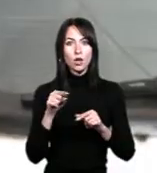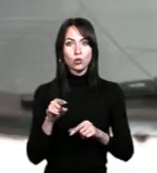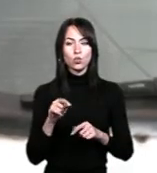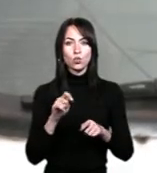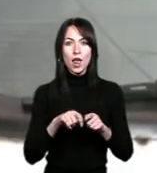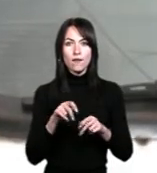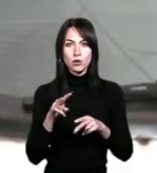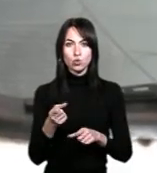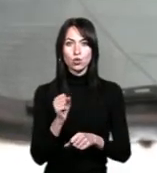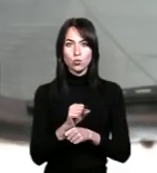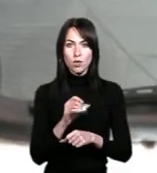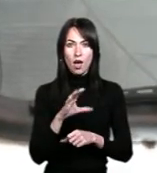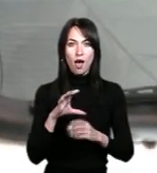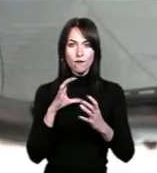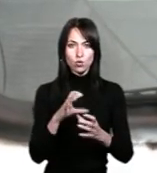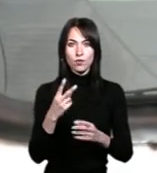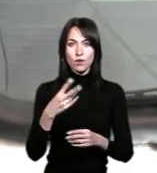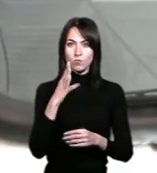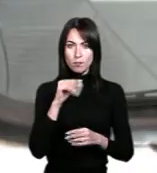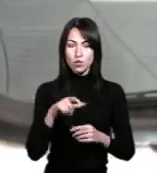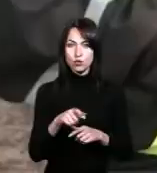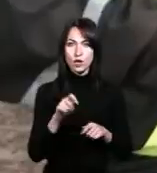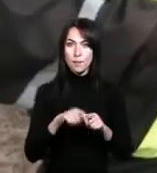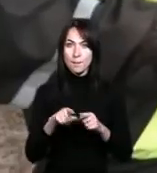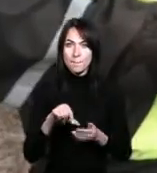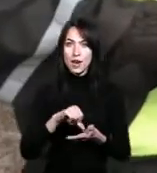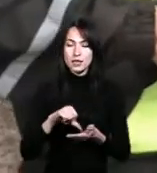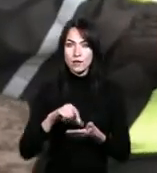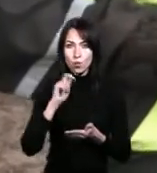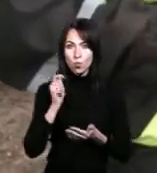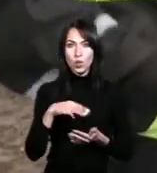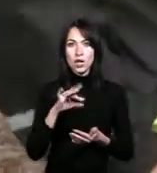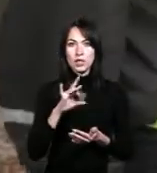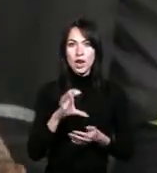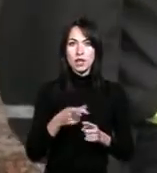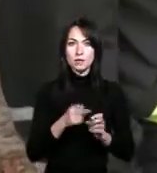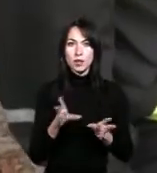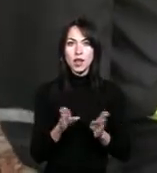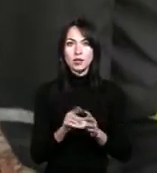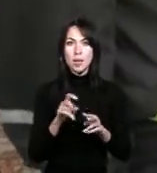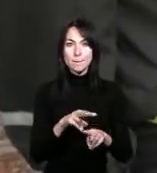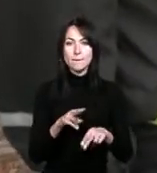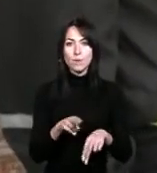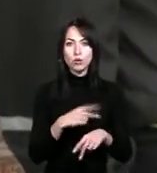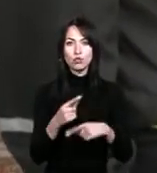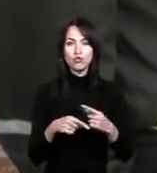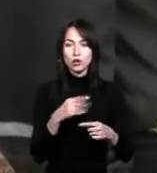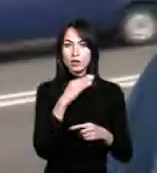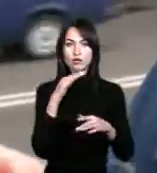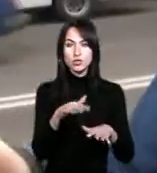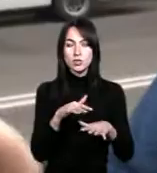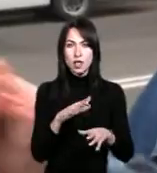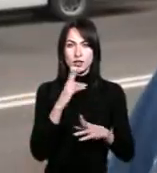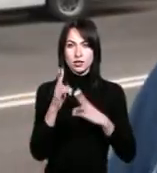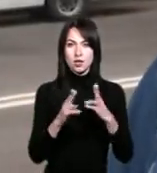автобус 24-го маршруту. Перевізника перевіряють представники Укртрансбезпеки разом з патрульною поліцією через численні скарги.